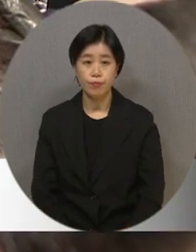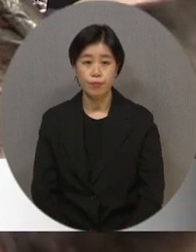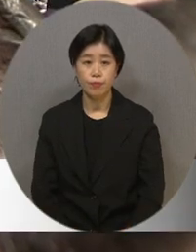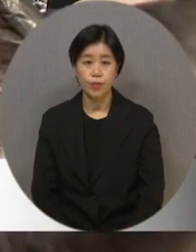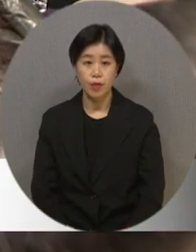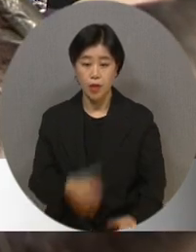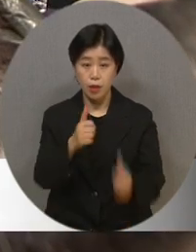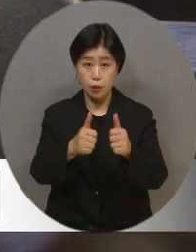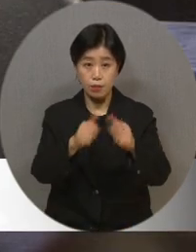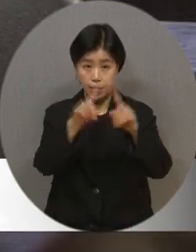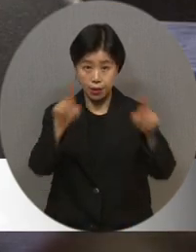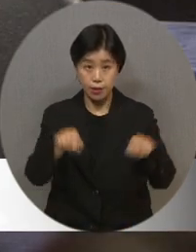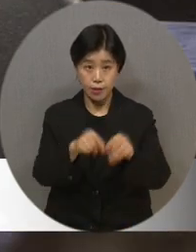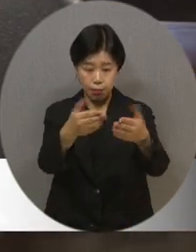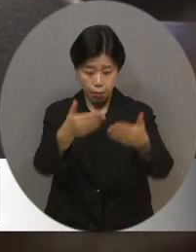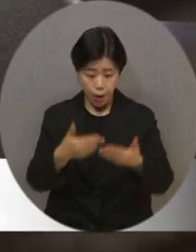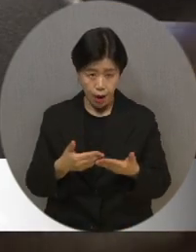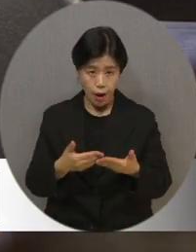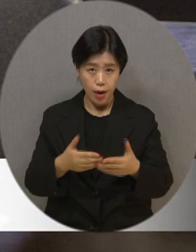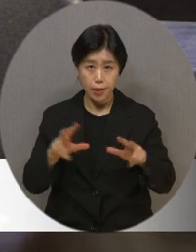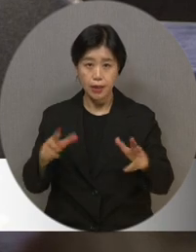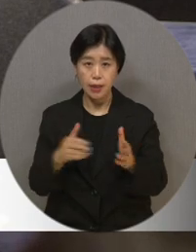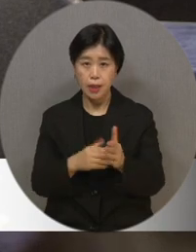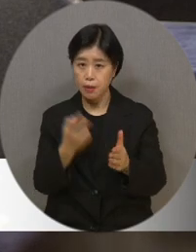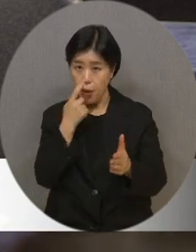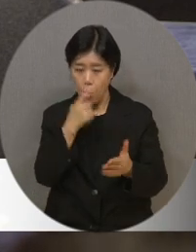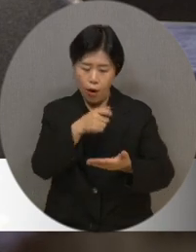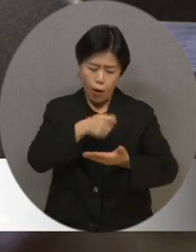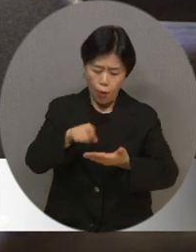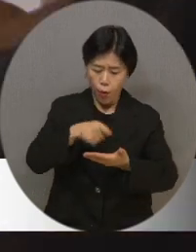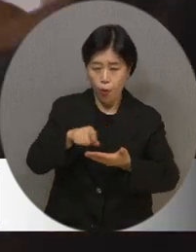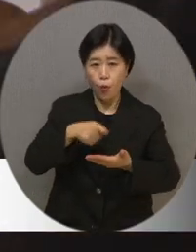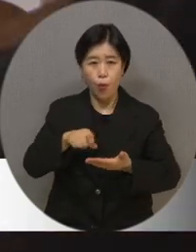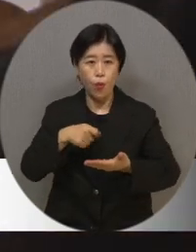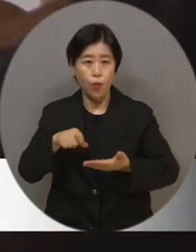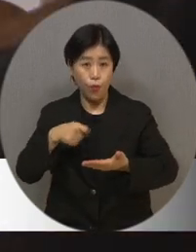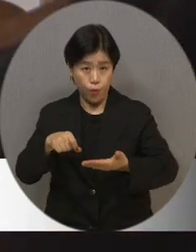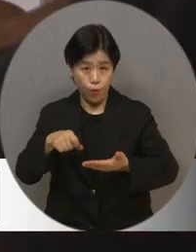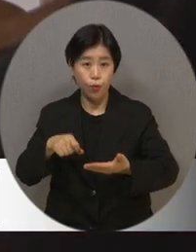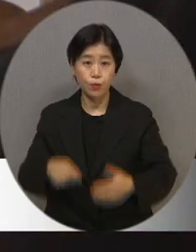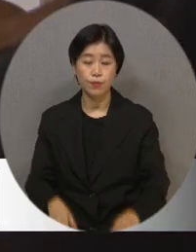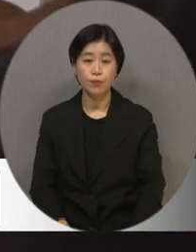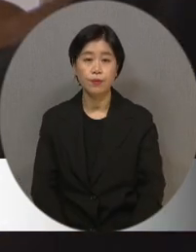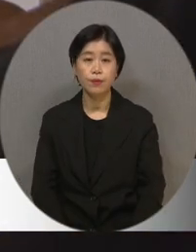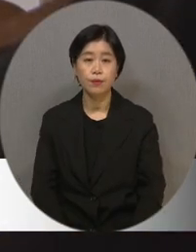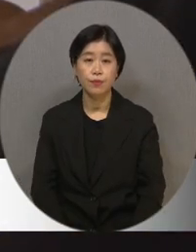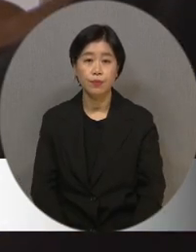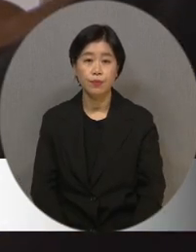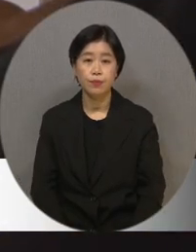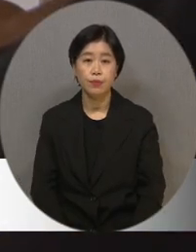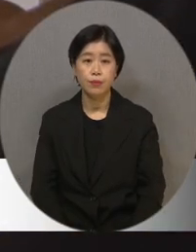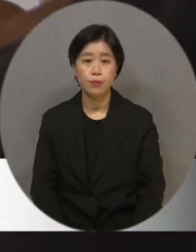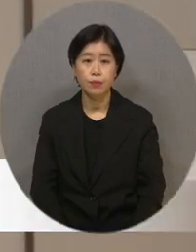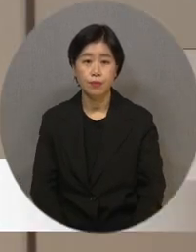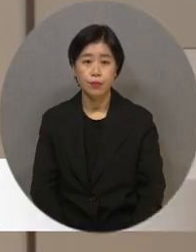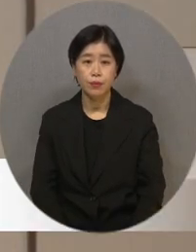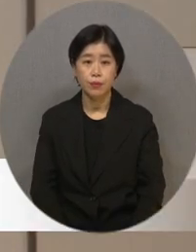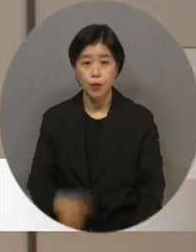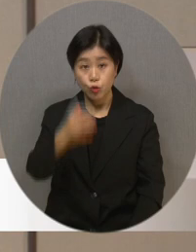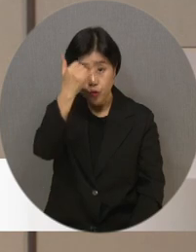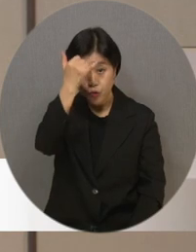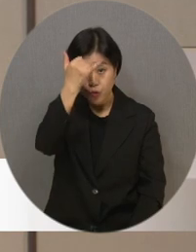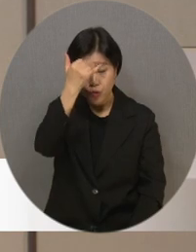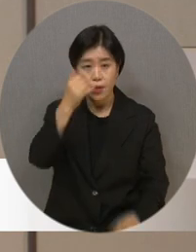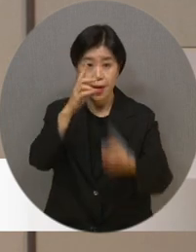수강생들이 시험지를 받은 뒤 그동안 배웠던 내용들을 답안지에 꼼꼼히 적어 나갑니다. 충유의